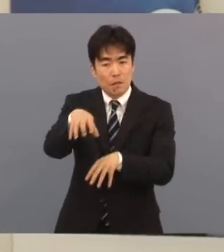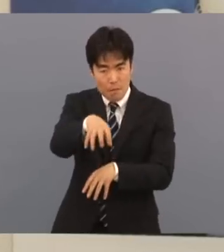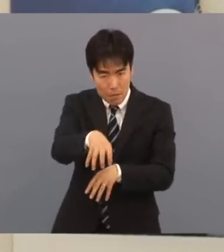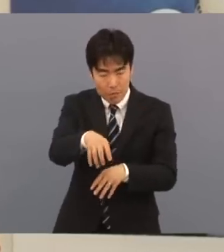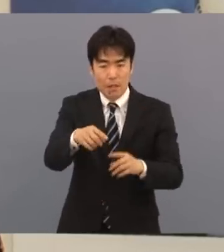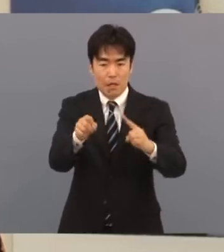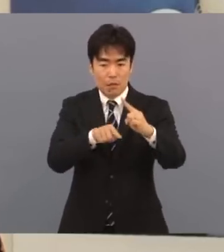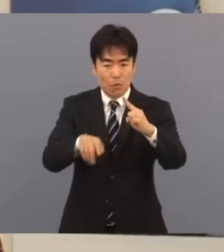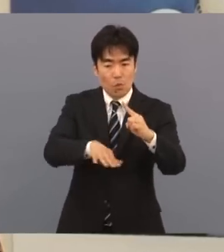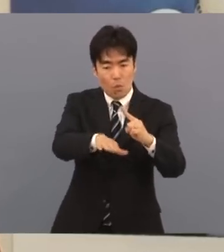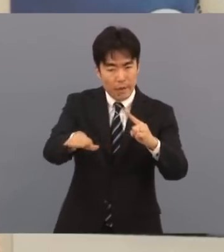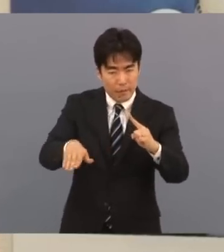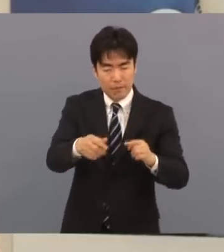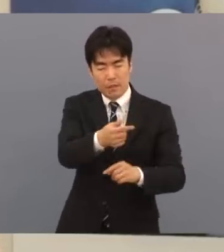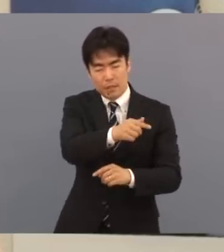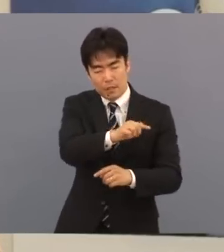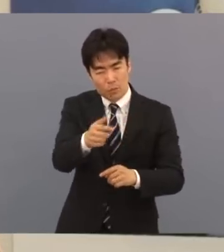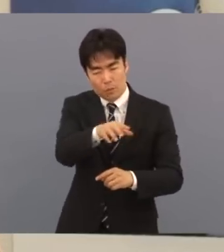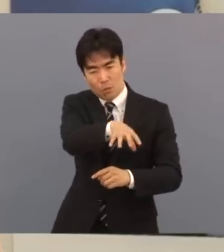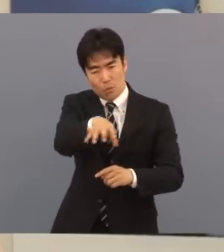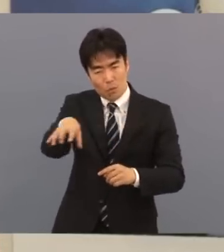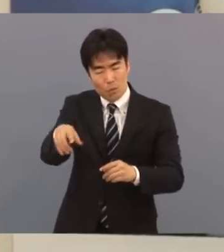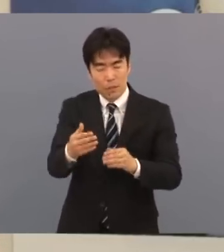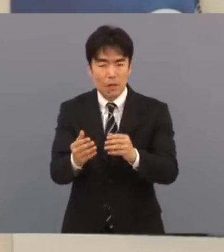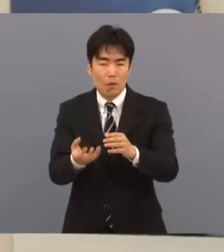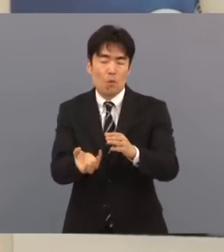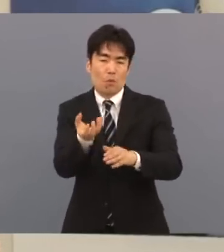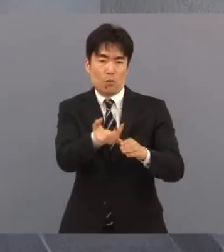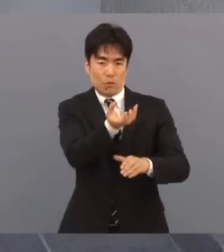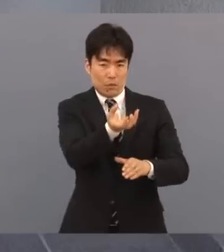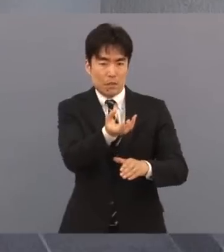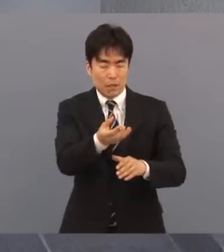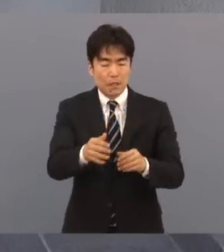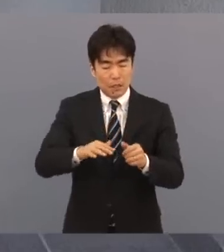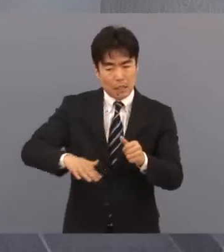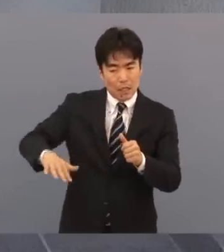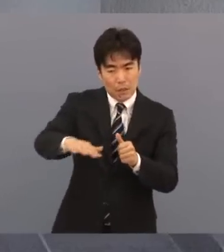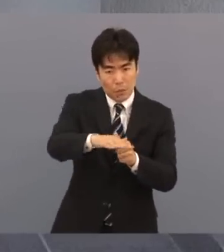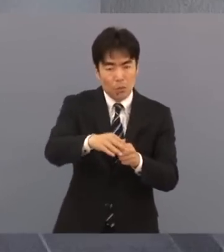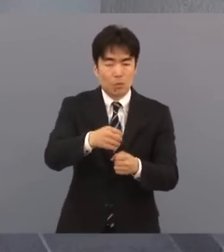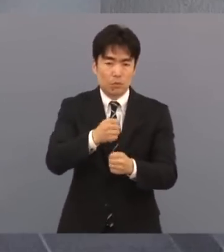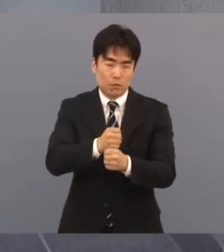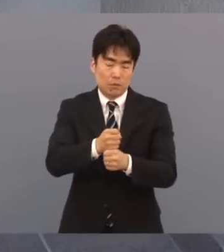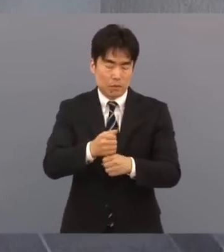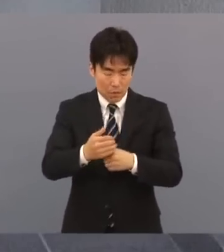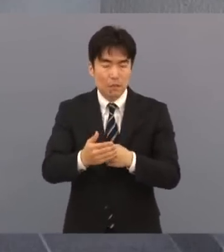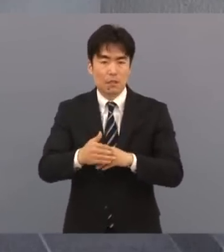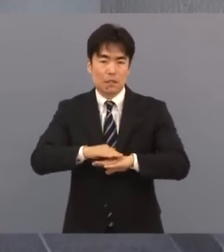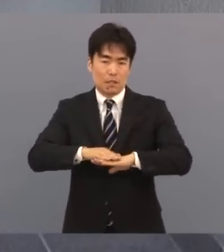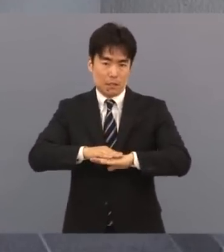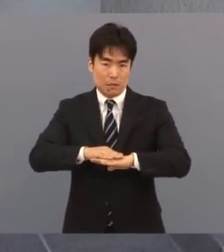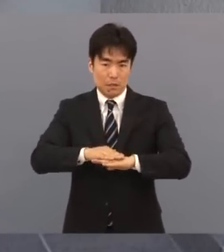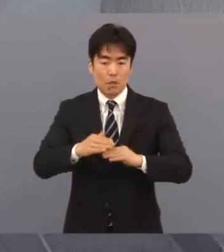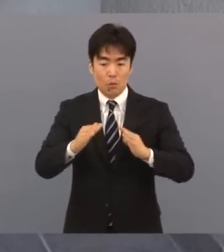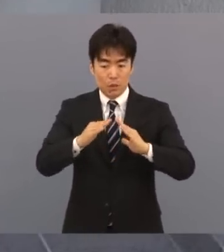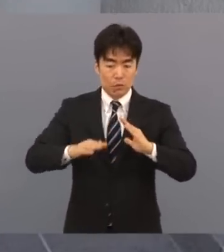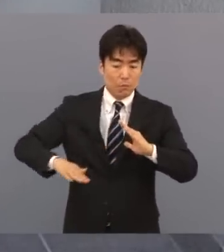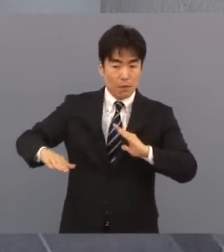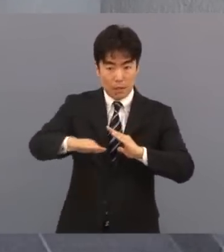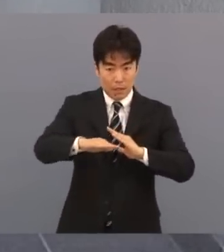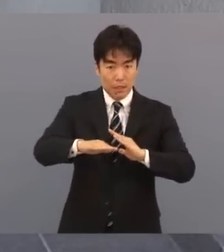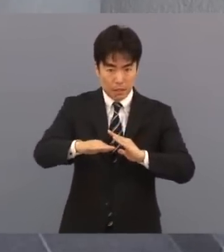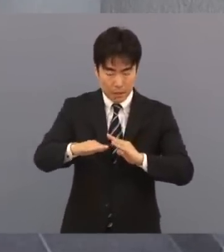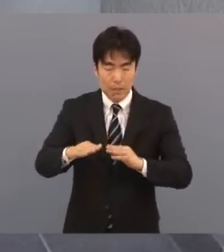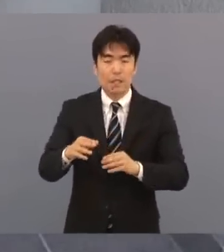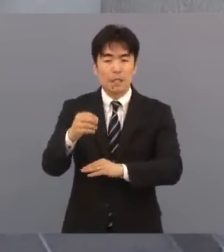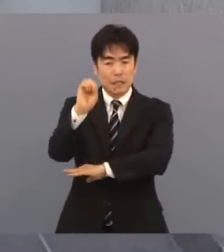。放火をされない環境を作ることが大切です。まず家の周りに新聞、段ボールなど燃えやすい